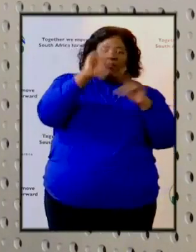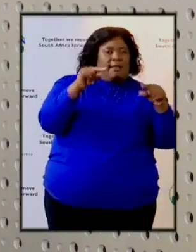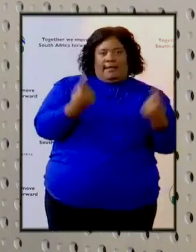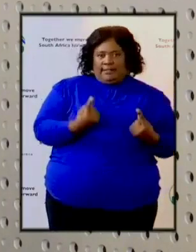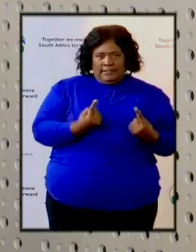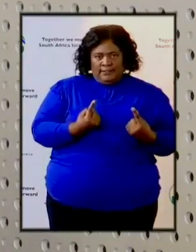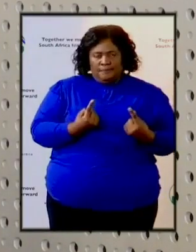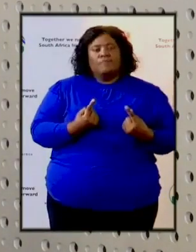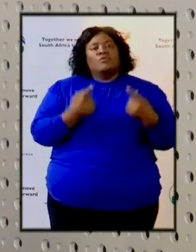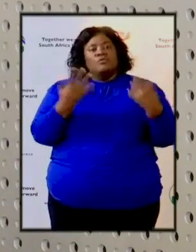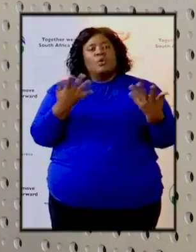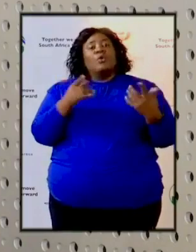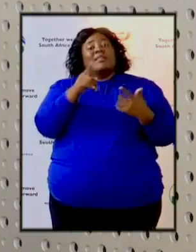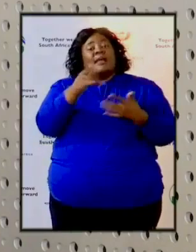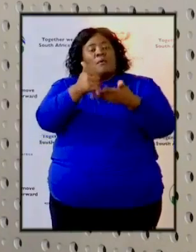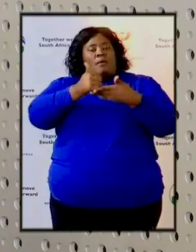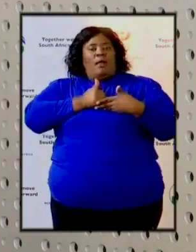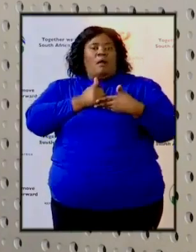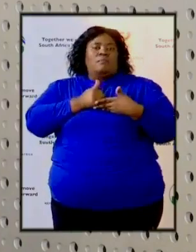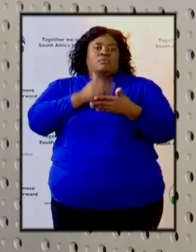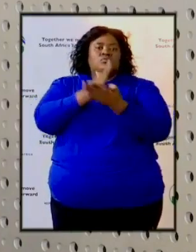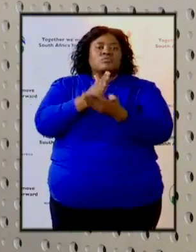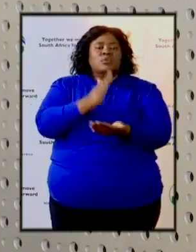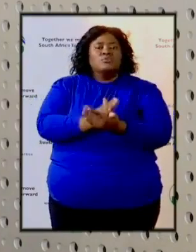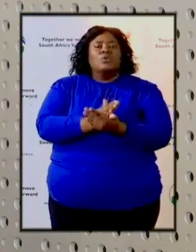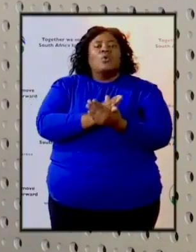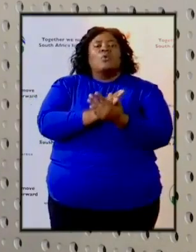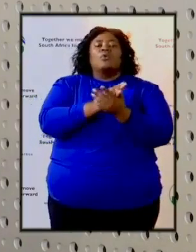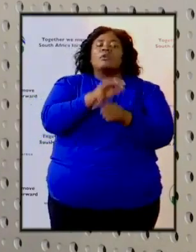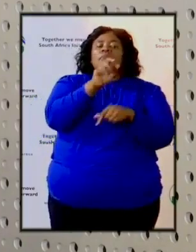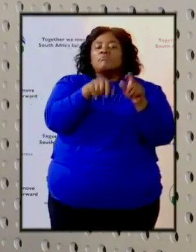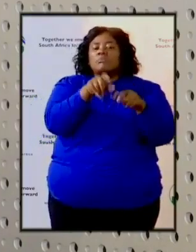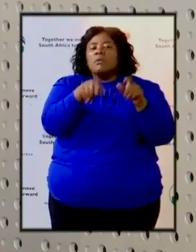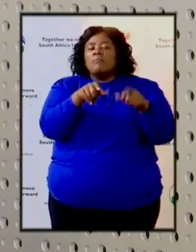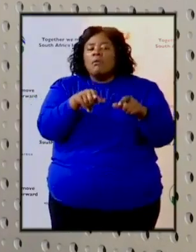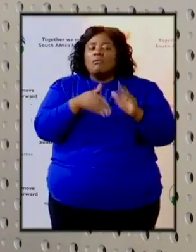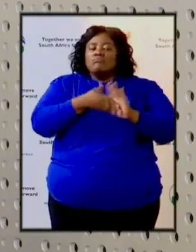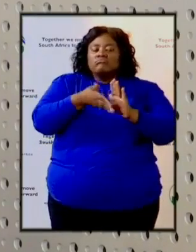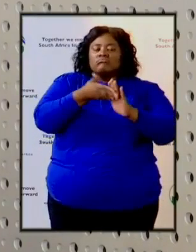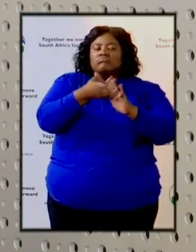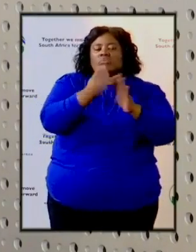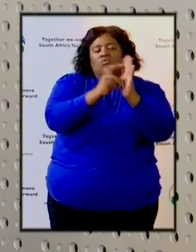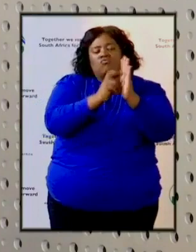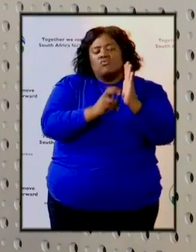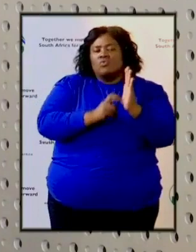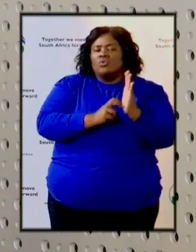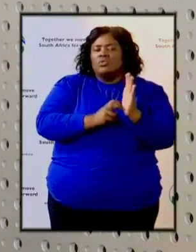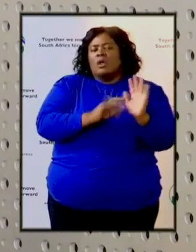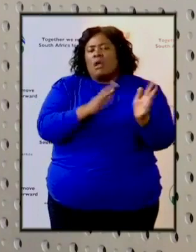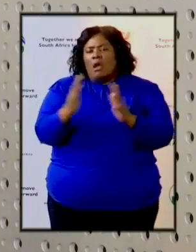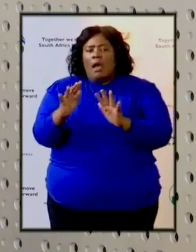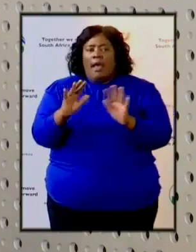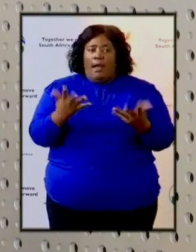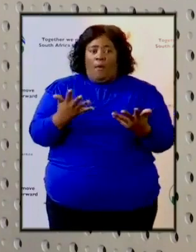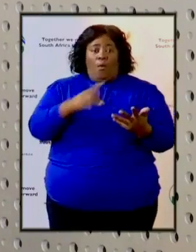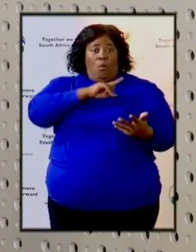ukuthi sibhekisise senze futhi nemiqathango ezosho ukuthi kuzohamba kanjani ukuze phela